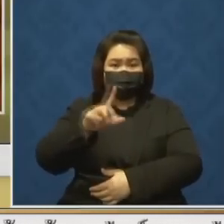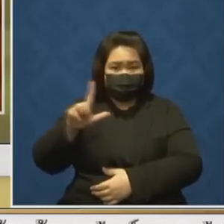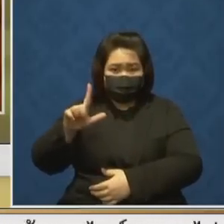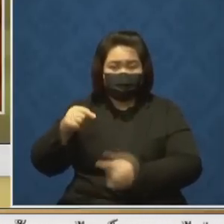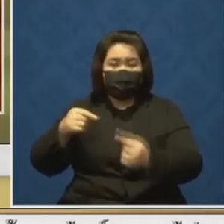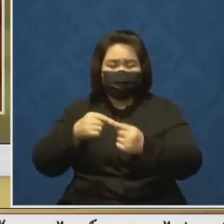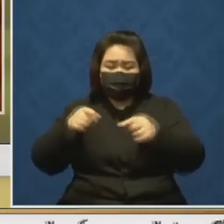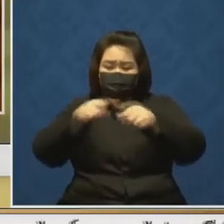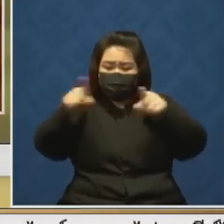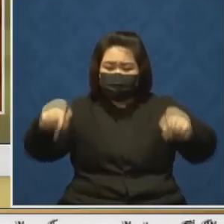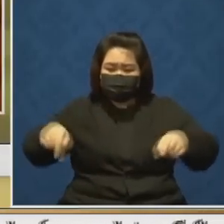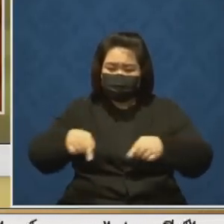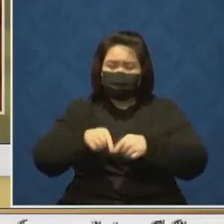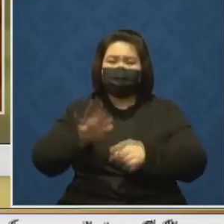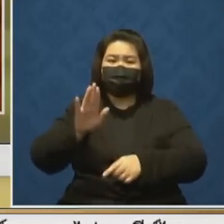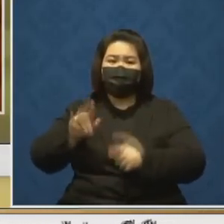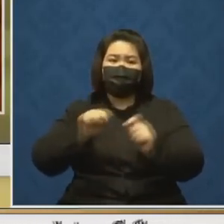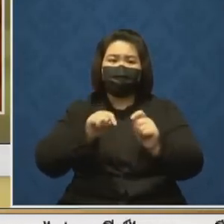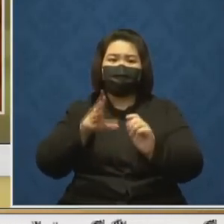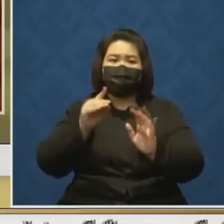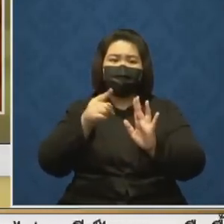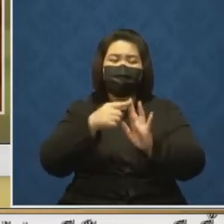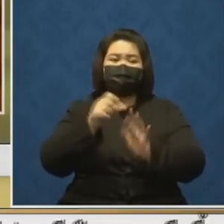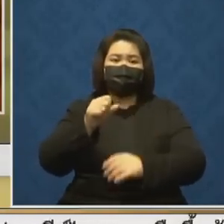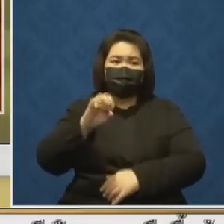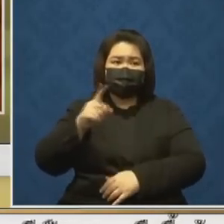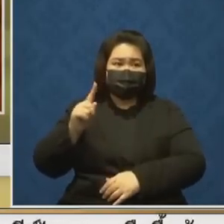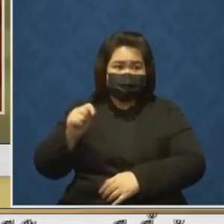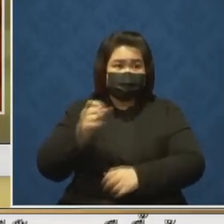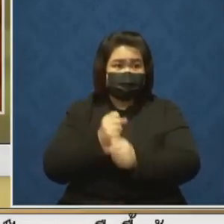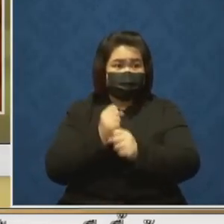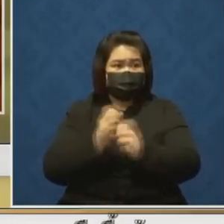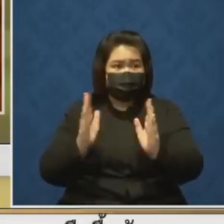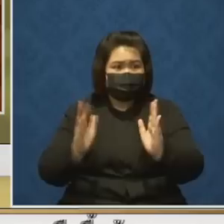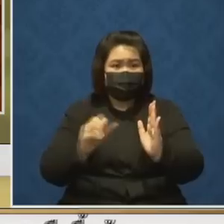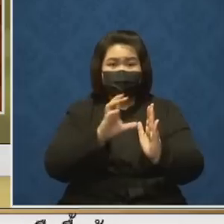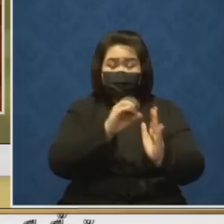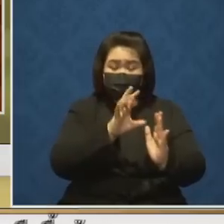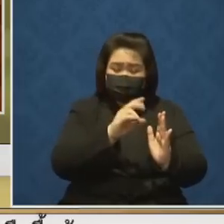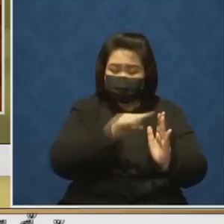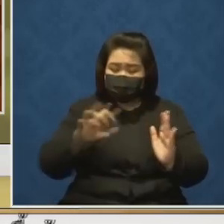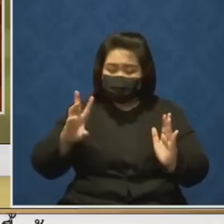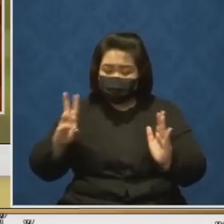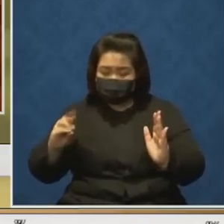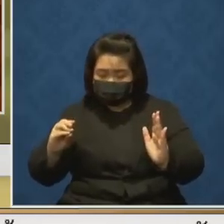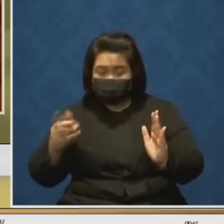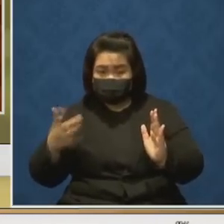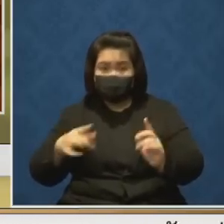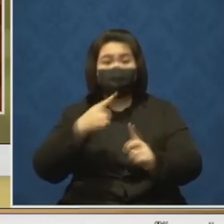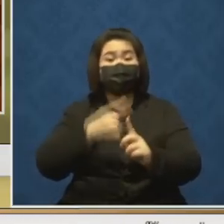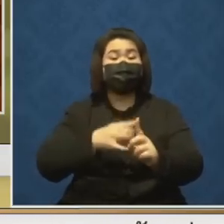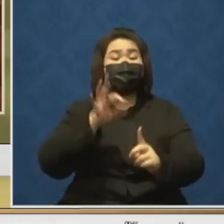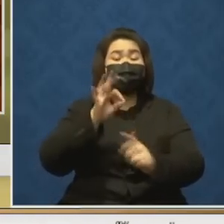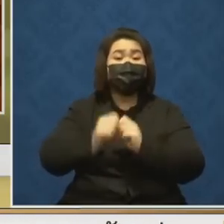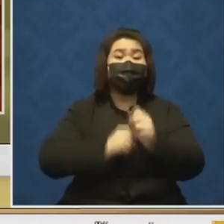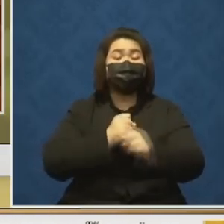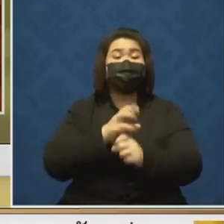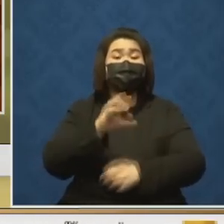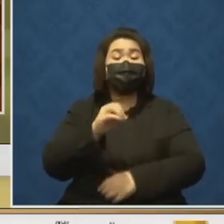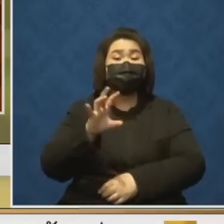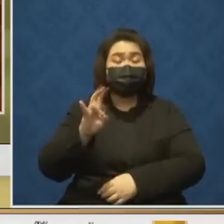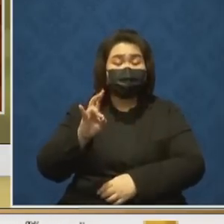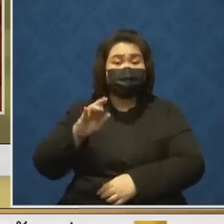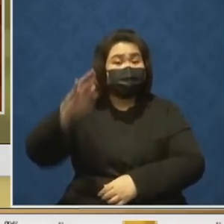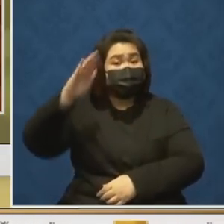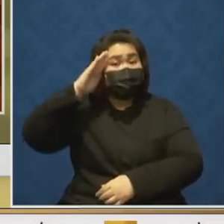ดูสิกำหนดเวลาก่อสรางไ้ 3 ปีคอปี 57 ถึป 60หัจากนั้นค่ะสองเดือนในเดือนกันยาปี 57ขอสอ